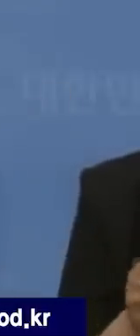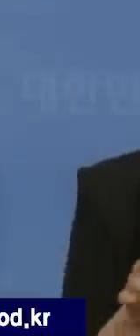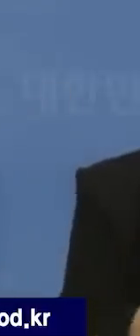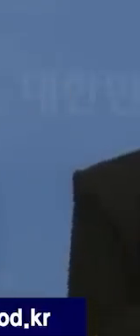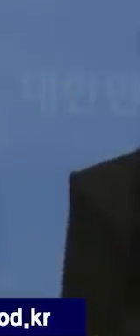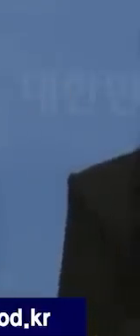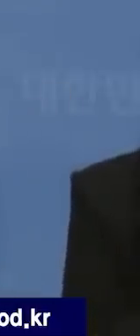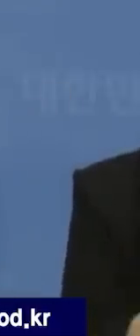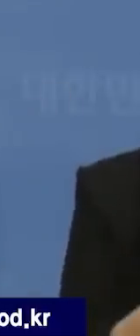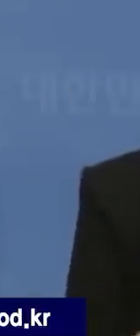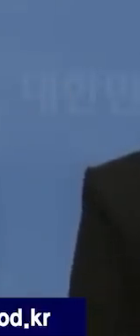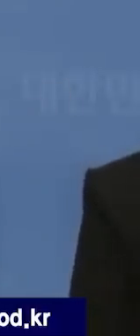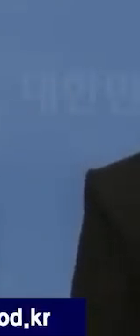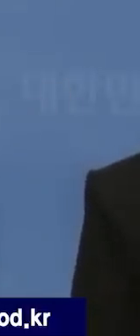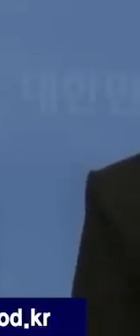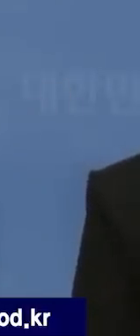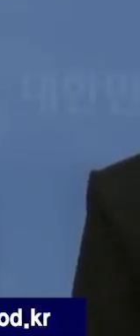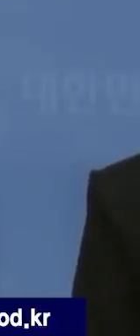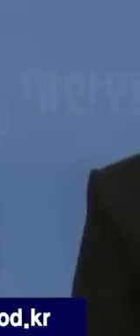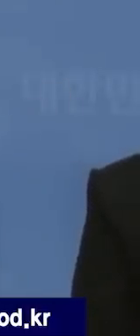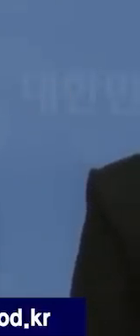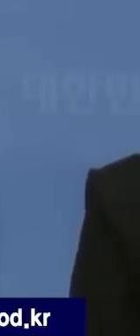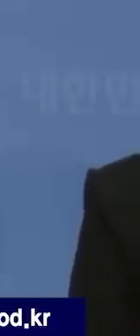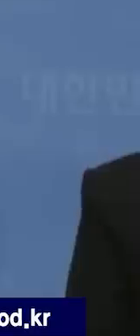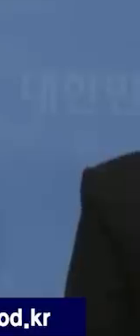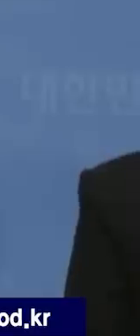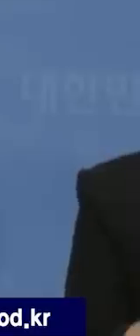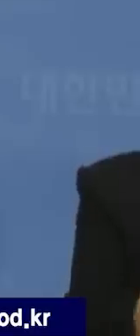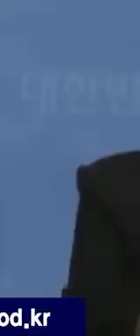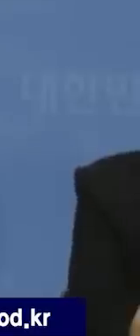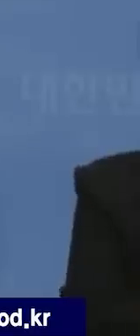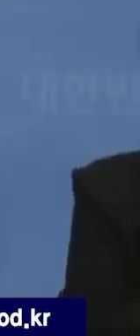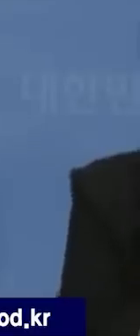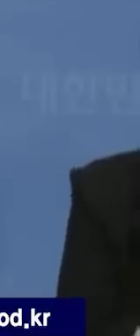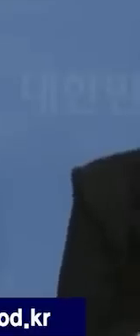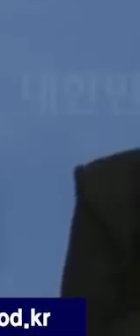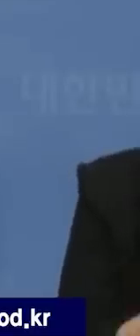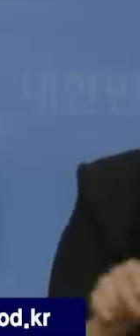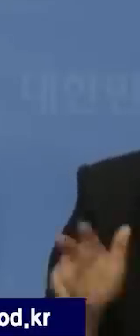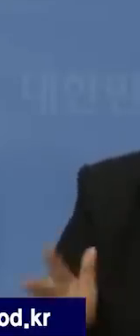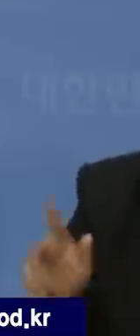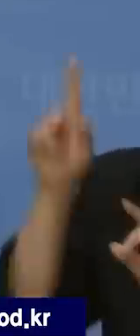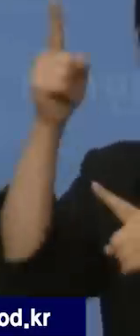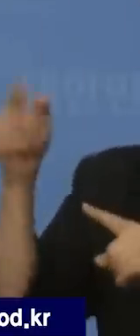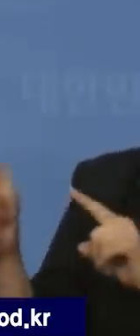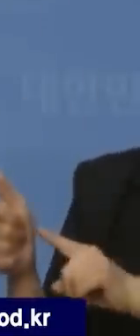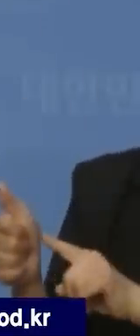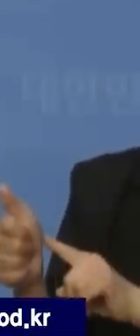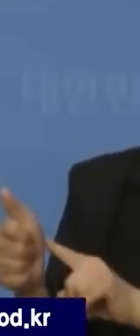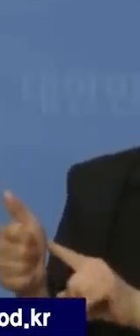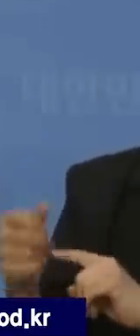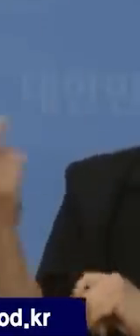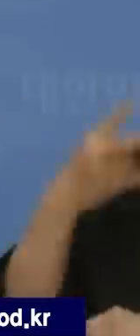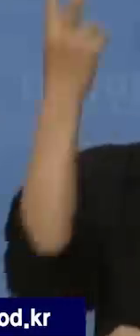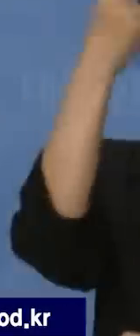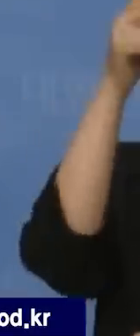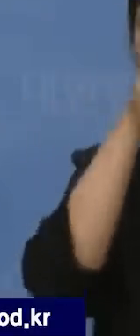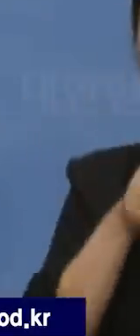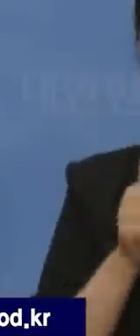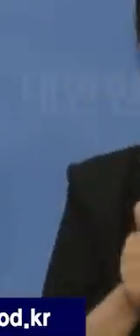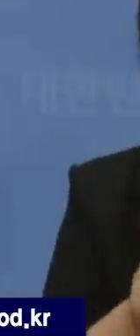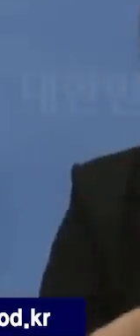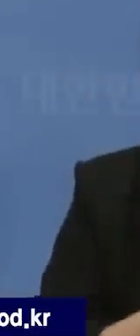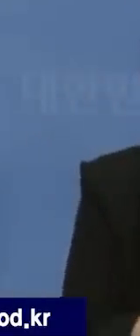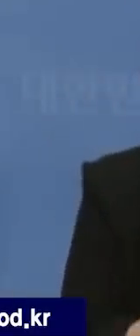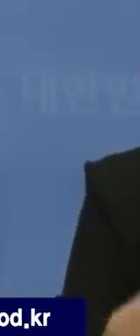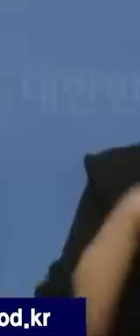홍보수석이 지금의 이동관 특보이고 검찰 수사를 지휘했던 장본인이 윤석열